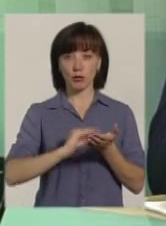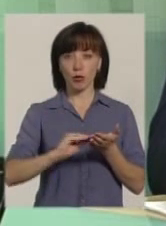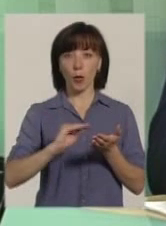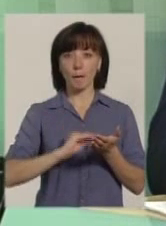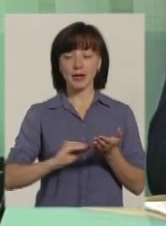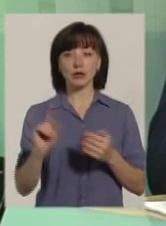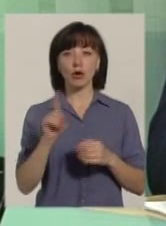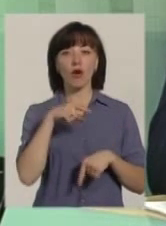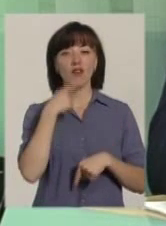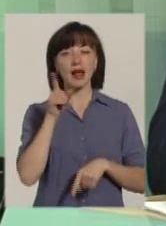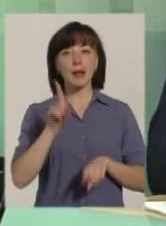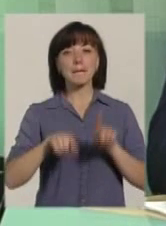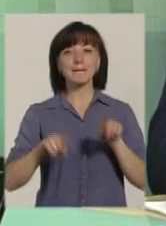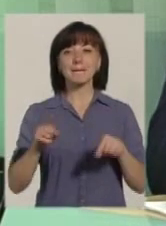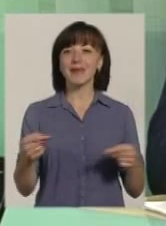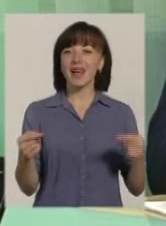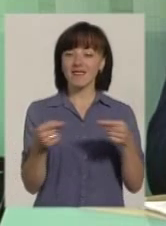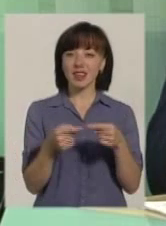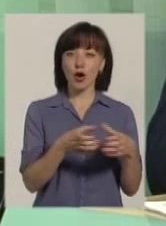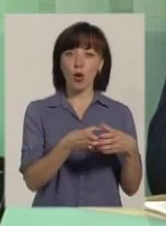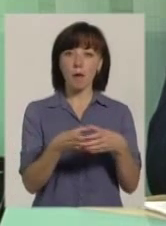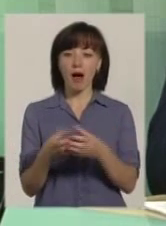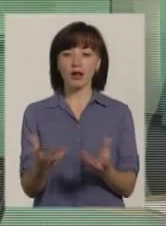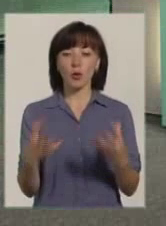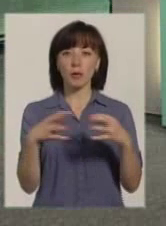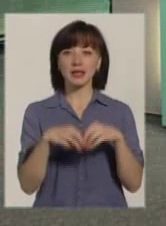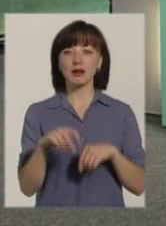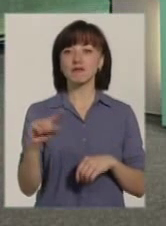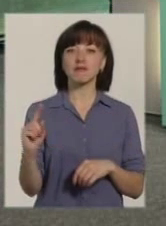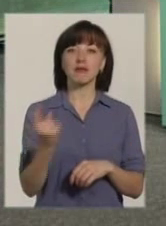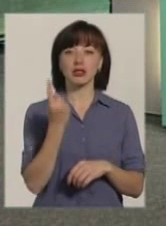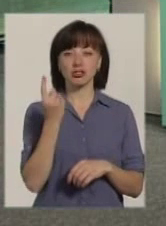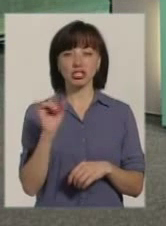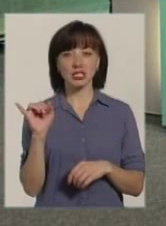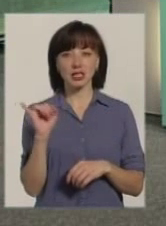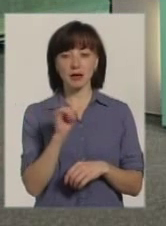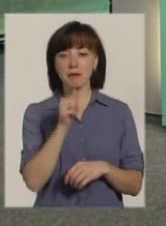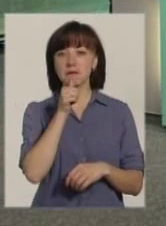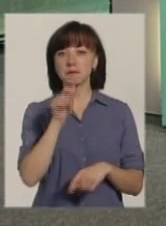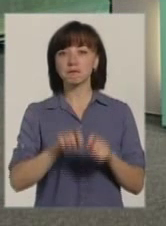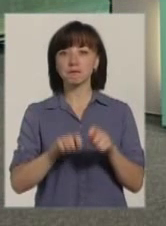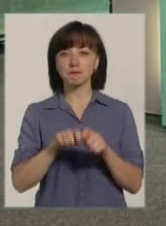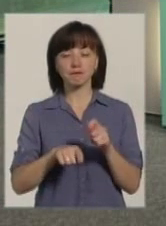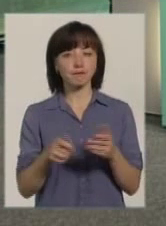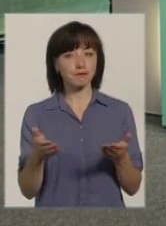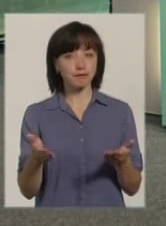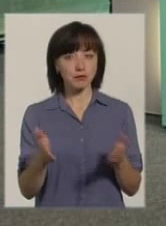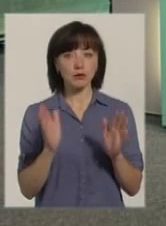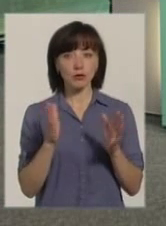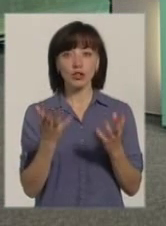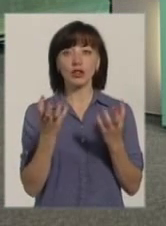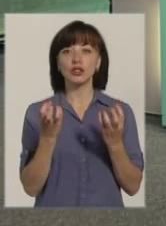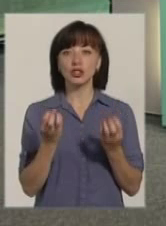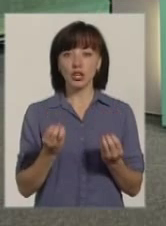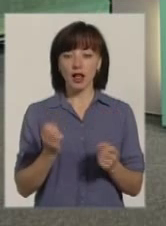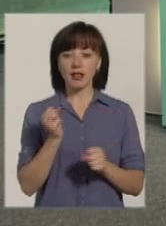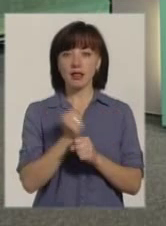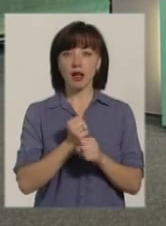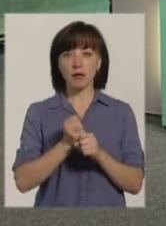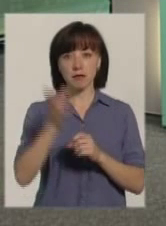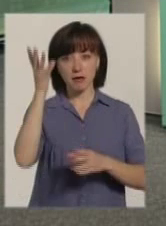говорили, що певні громади, які об'єднаються вперше і підуть в такий пілотний проєкт, вони будуть ще і напрацьовувати,